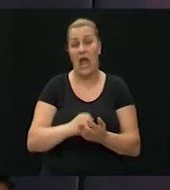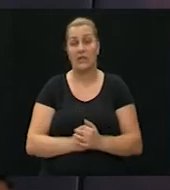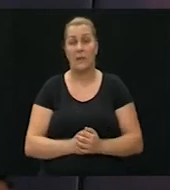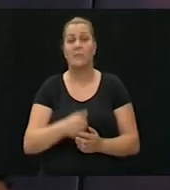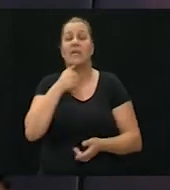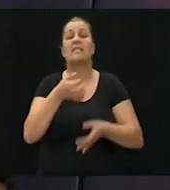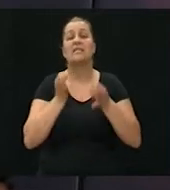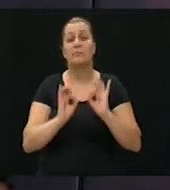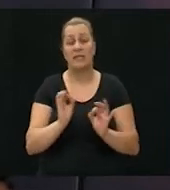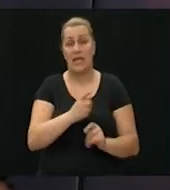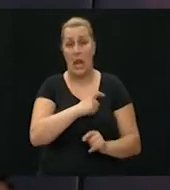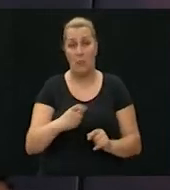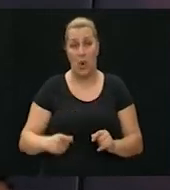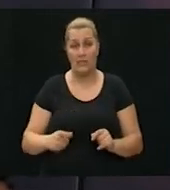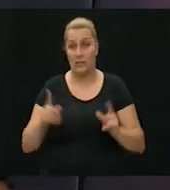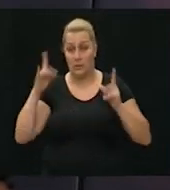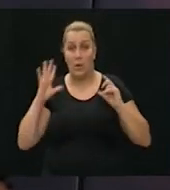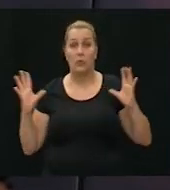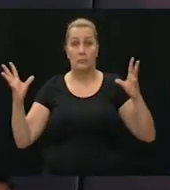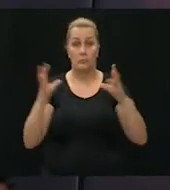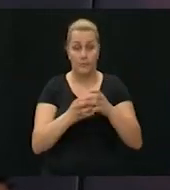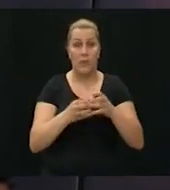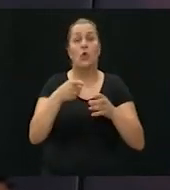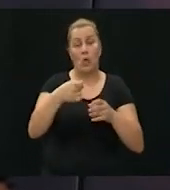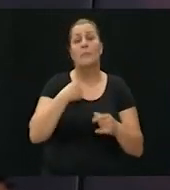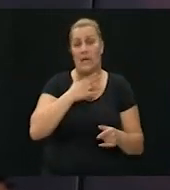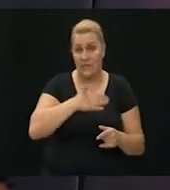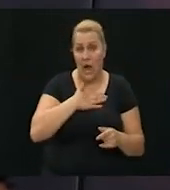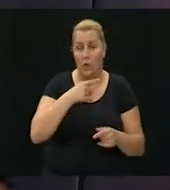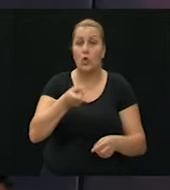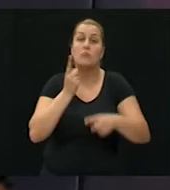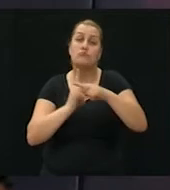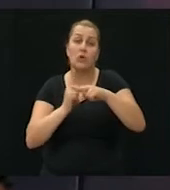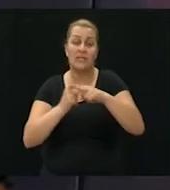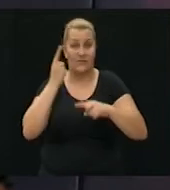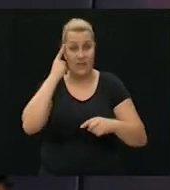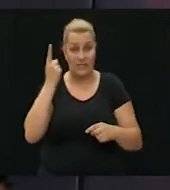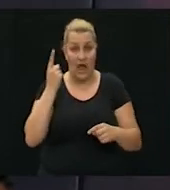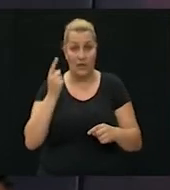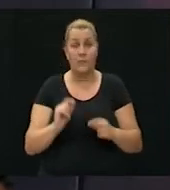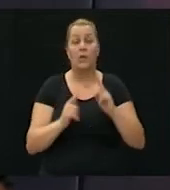brigada. I specijalne policije. I specijalne policije, točno. To mi je drago. To je jedan pozitivan znak. Druga pozitivna stvar